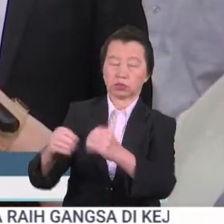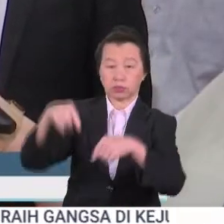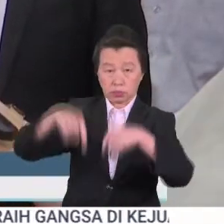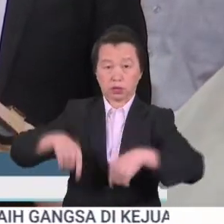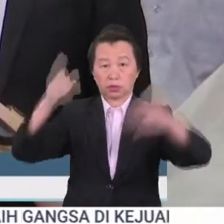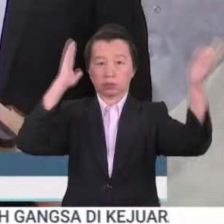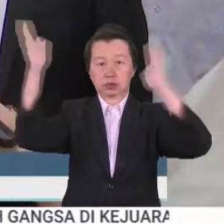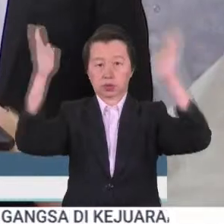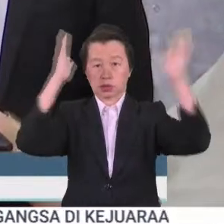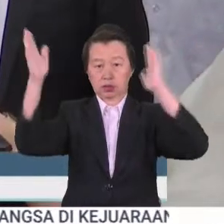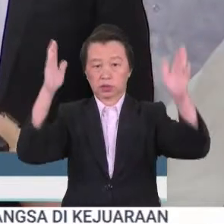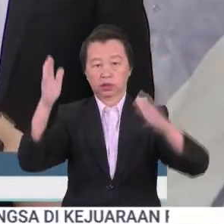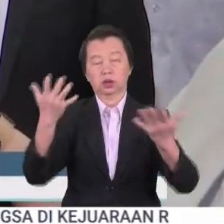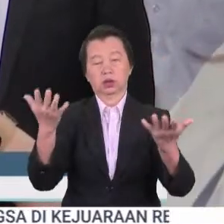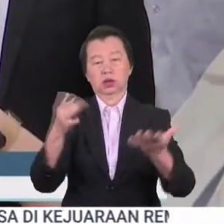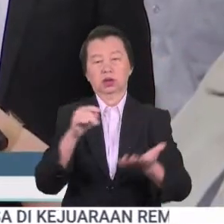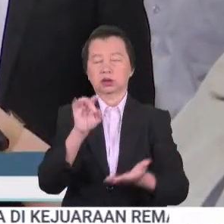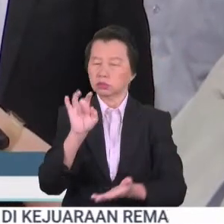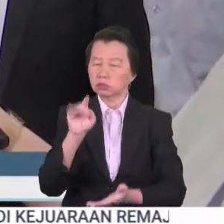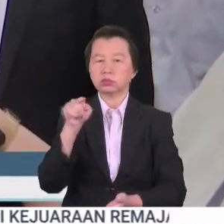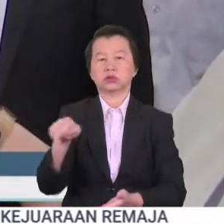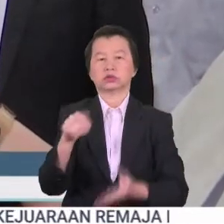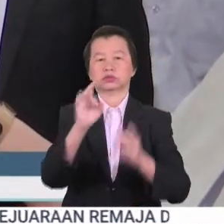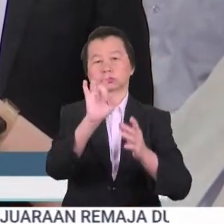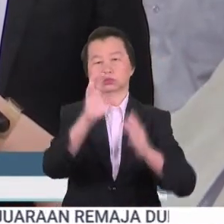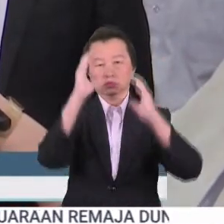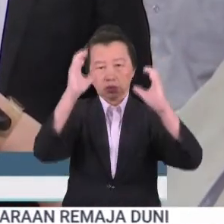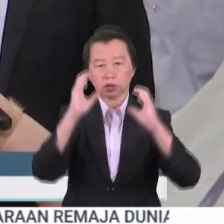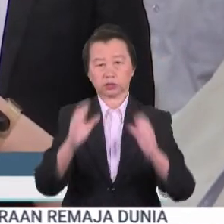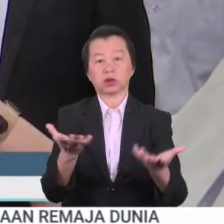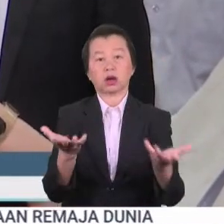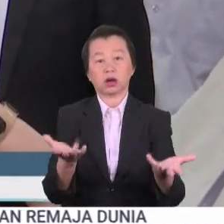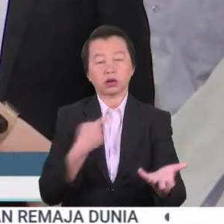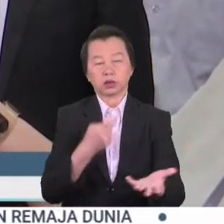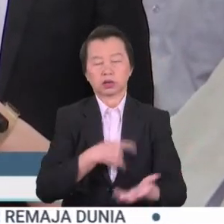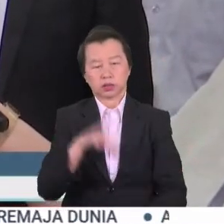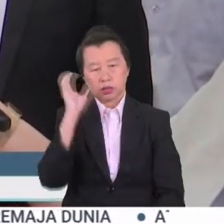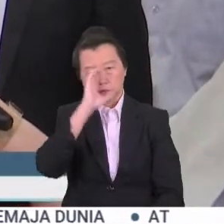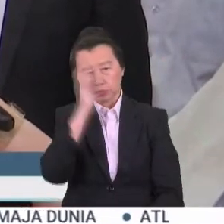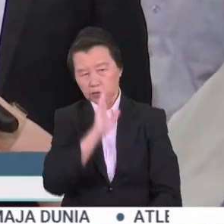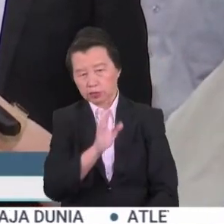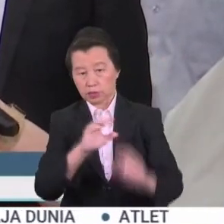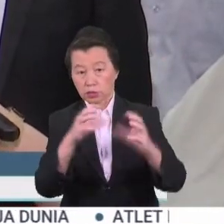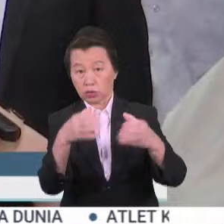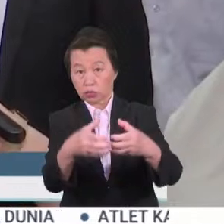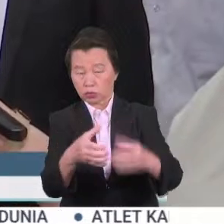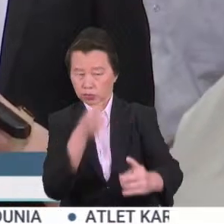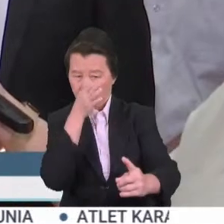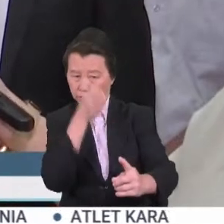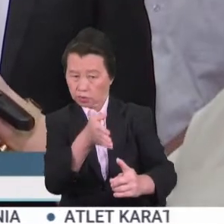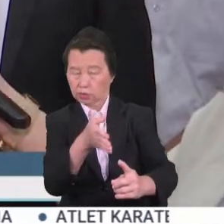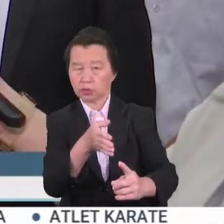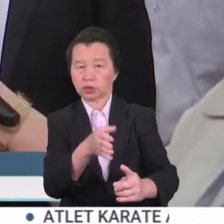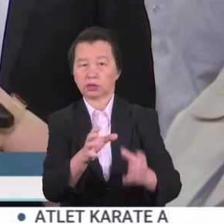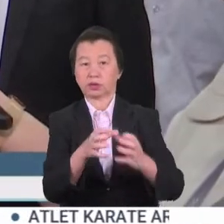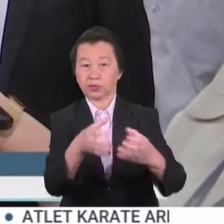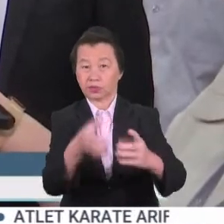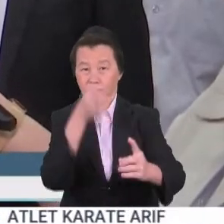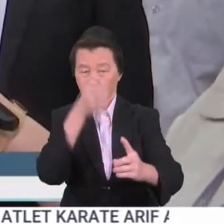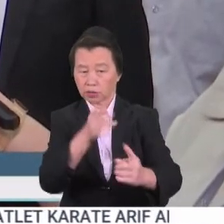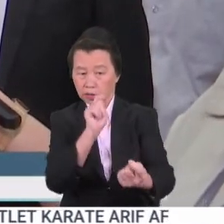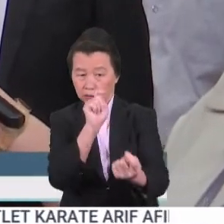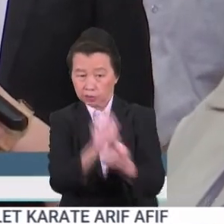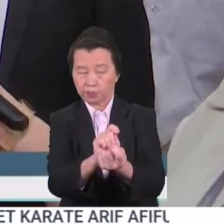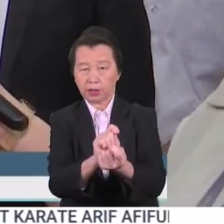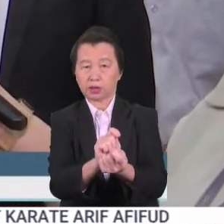negara ini jadi Antara Salah satu kaedahnya ialah kita cari target grup yang